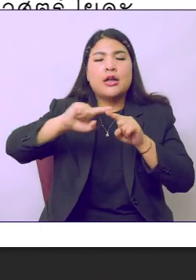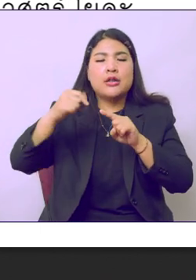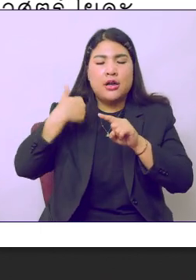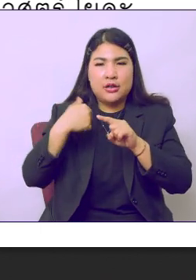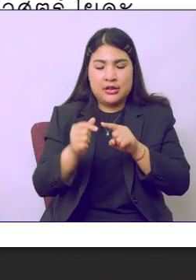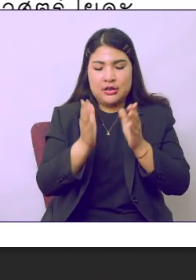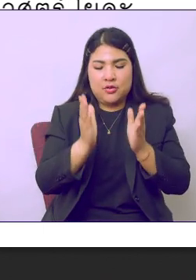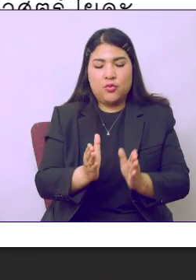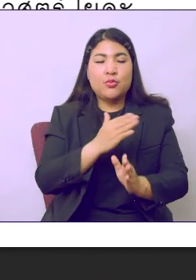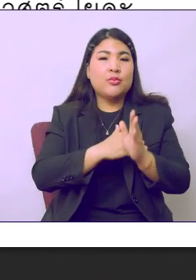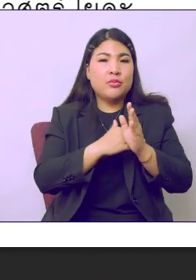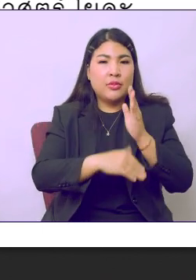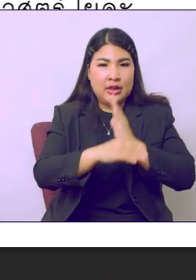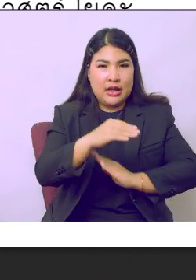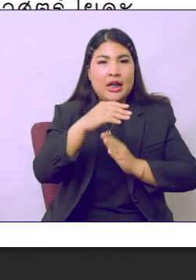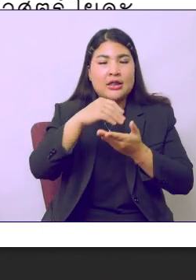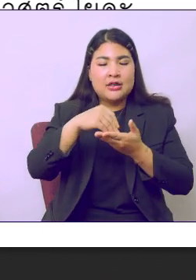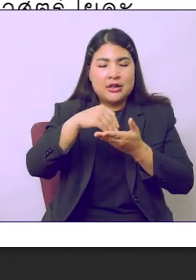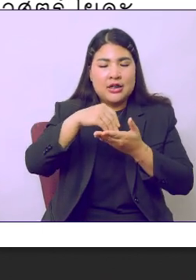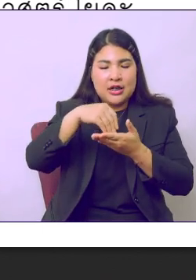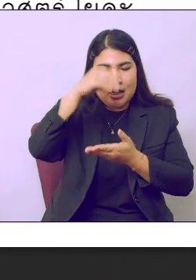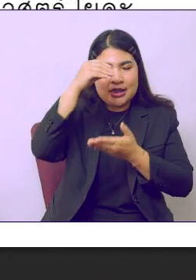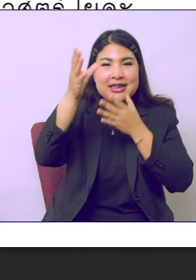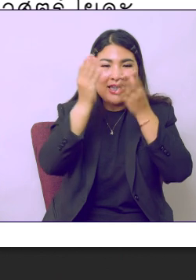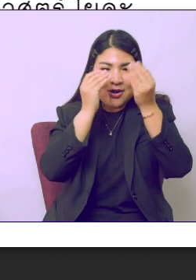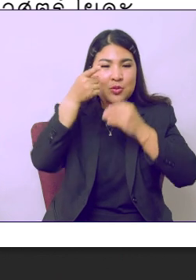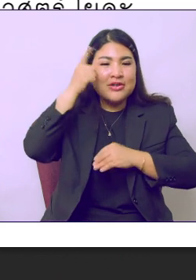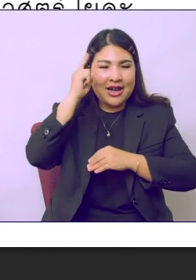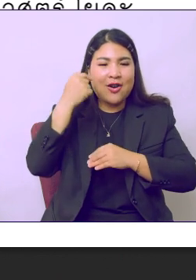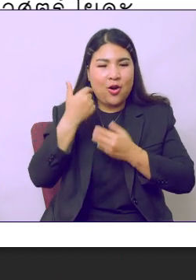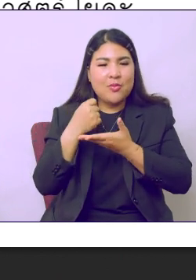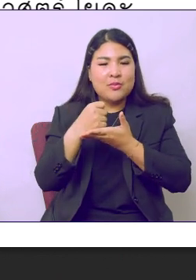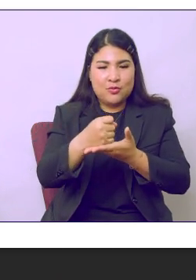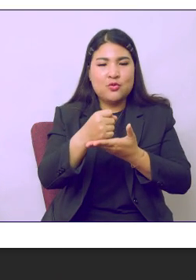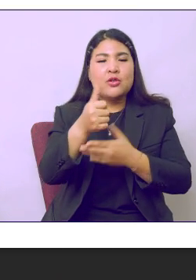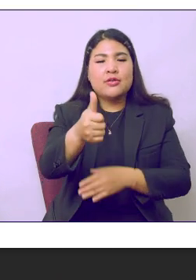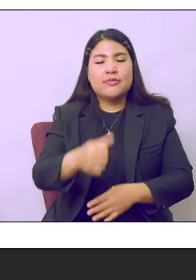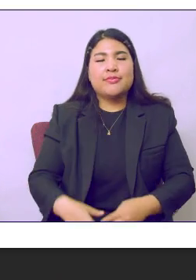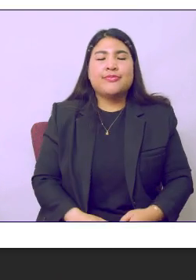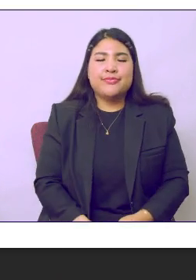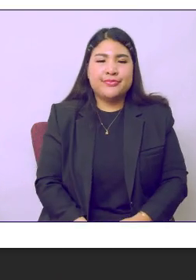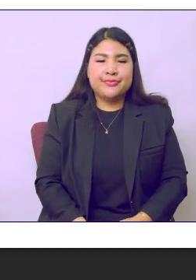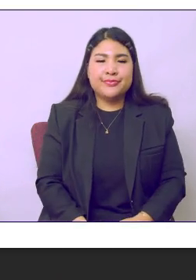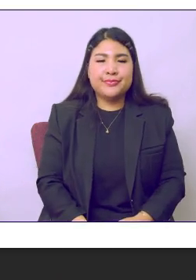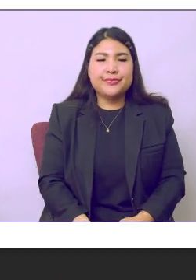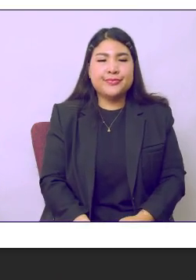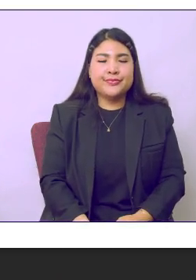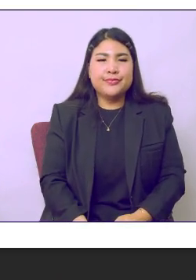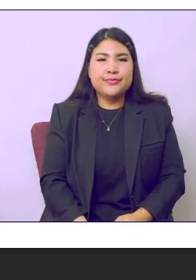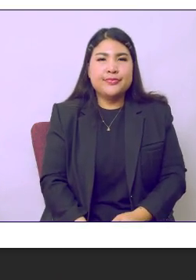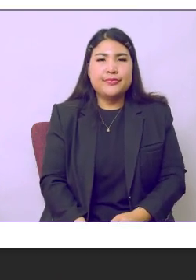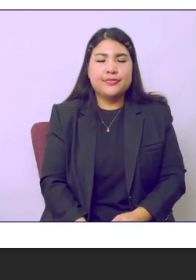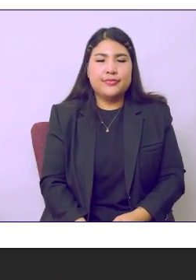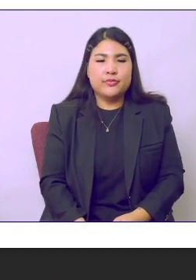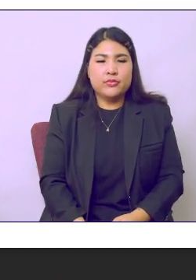ทางการเรียนรู้เนี่ยนะครับก็สามารถเอาไปช่วยได้เช่นกันนะครับนะครับประโยชน์นะ